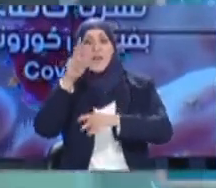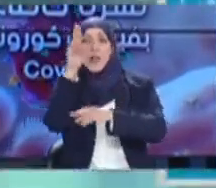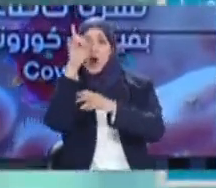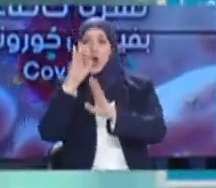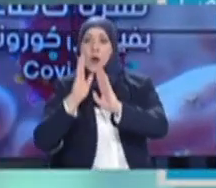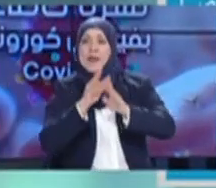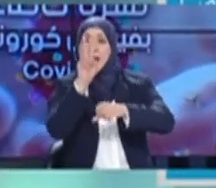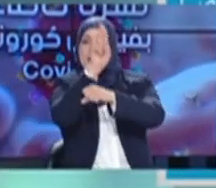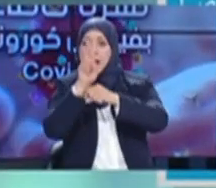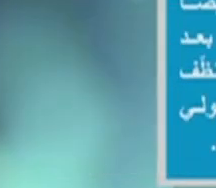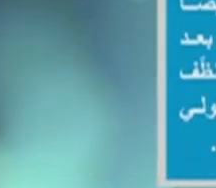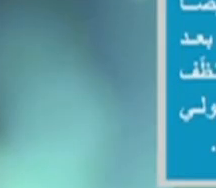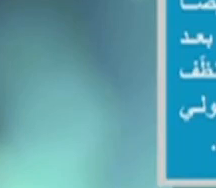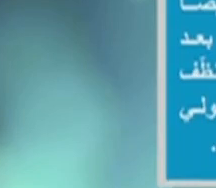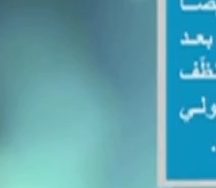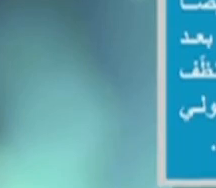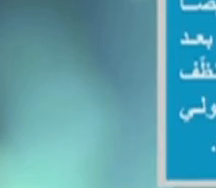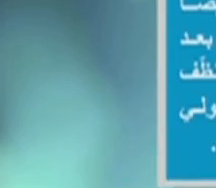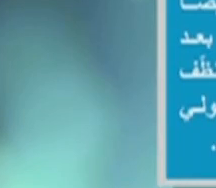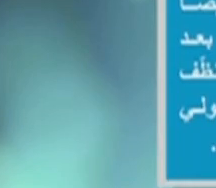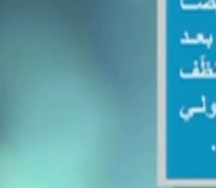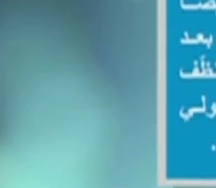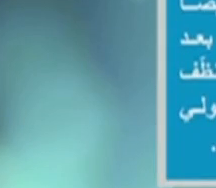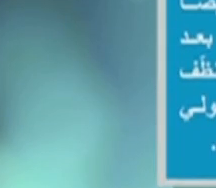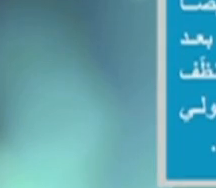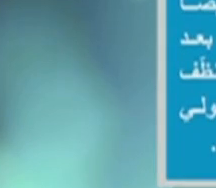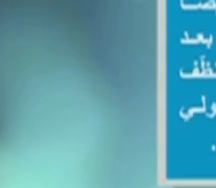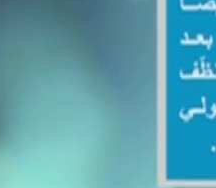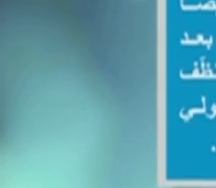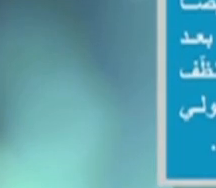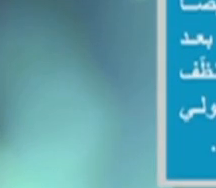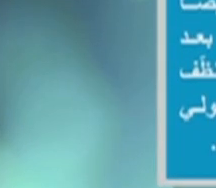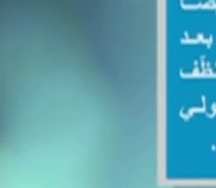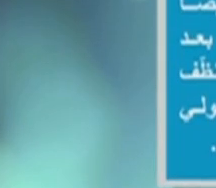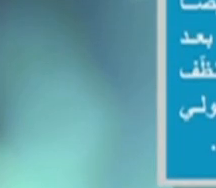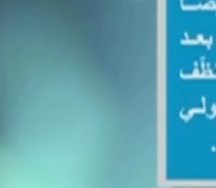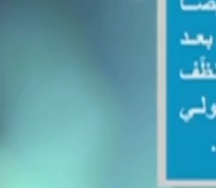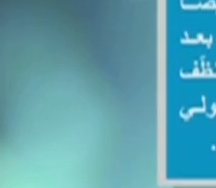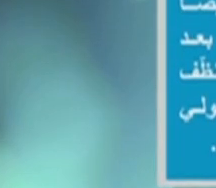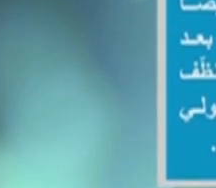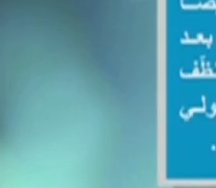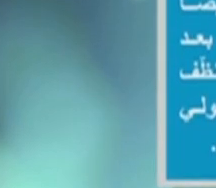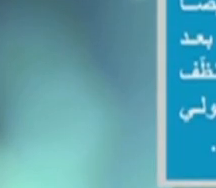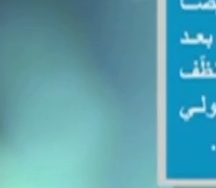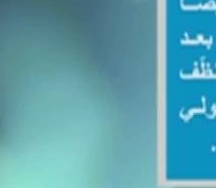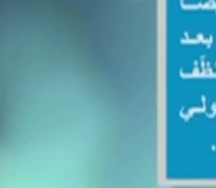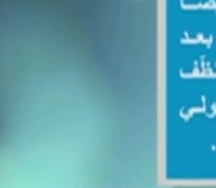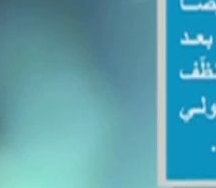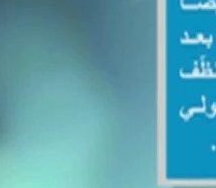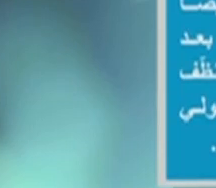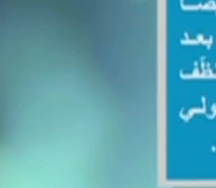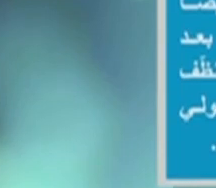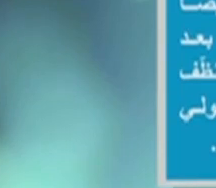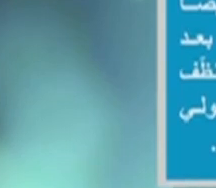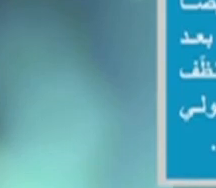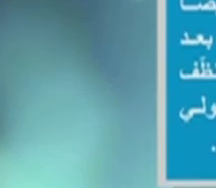وبالتنفس الاصطناعي. لكن هذوك نخليهم ديما تحت الرده في مرحله ثانيه لا قدر الله اذا كان وصلنا لمرحله رابعه وباش